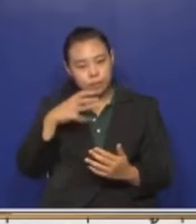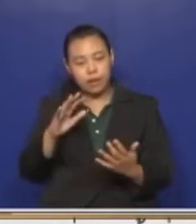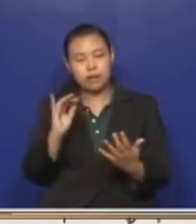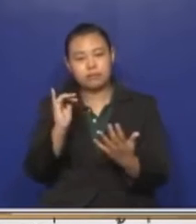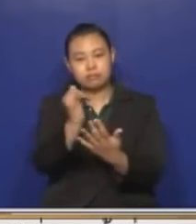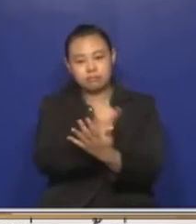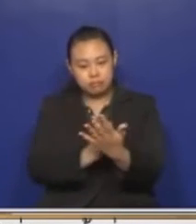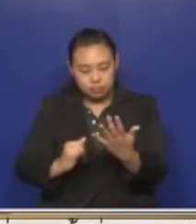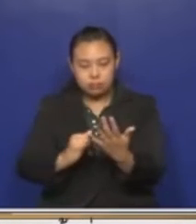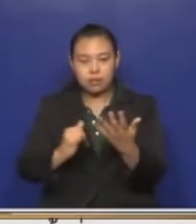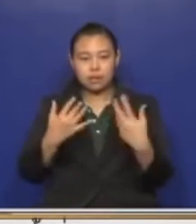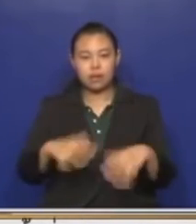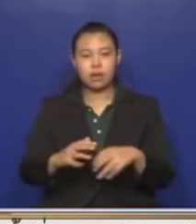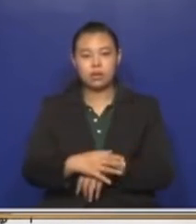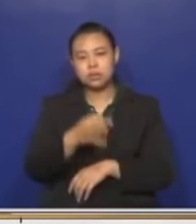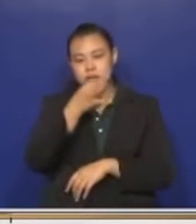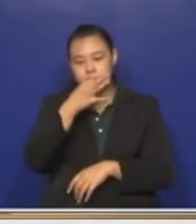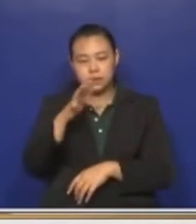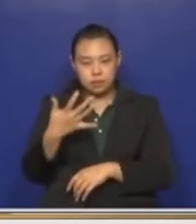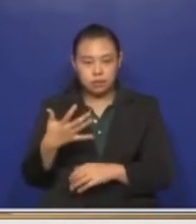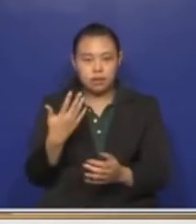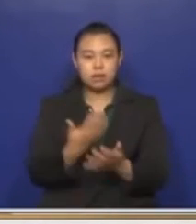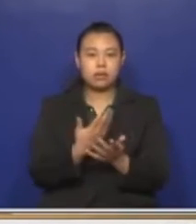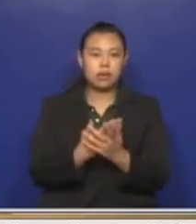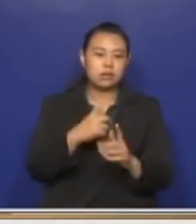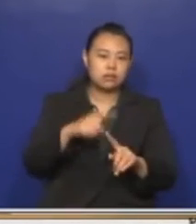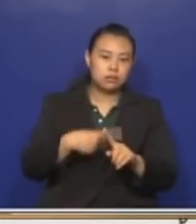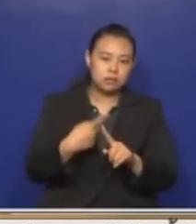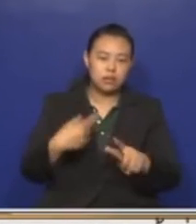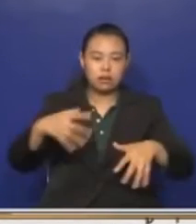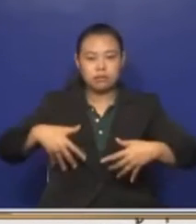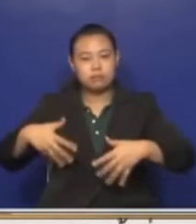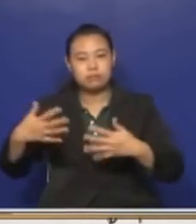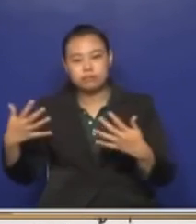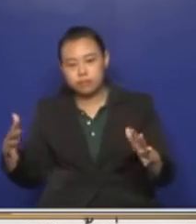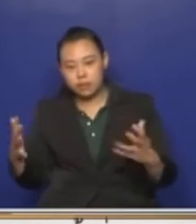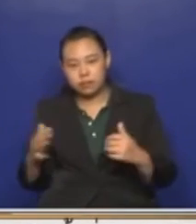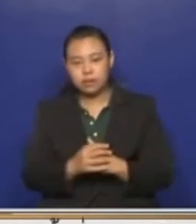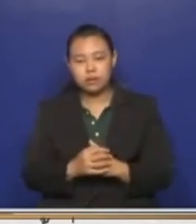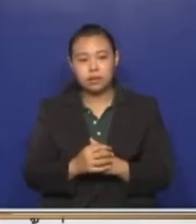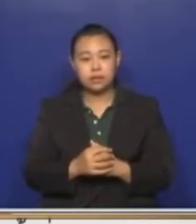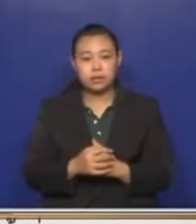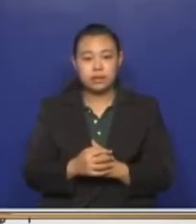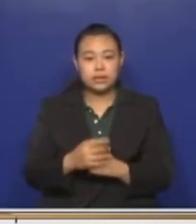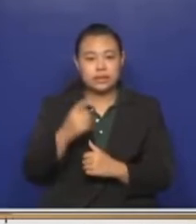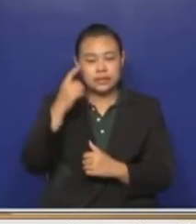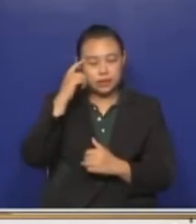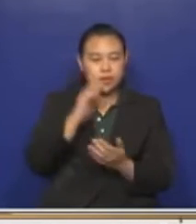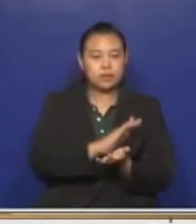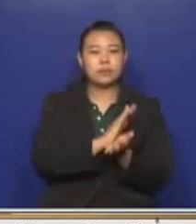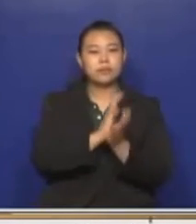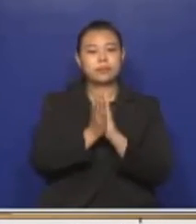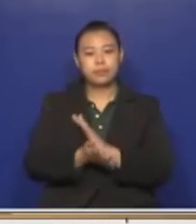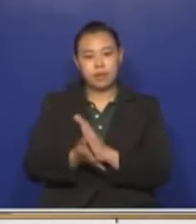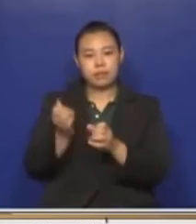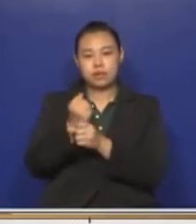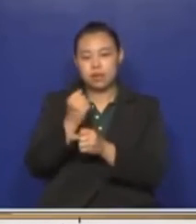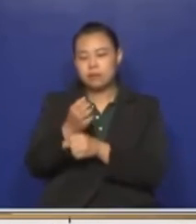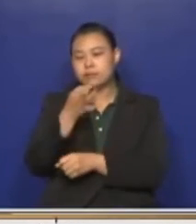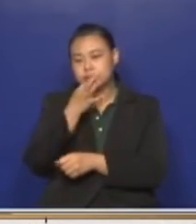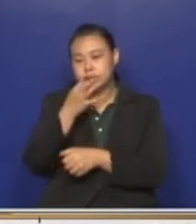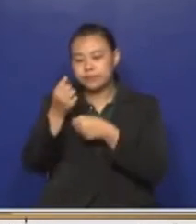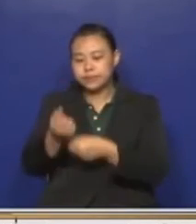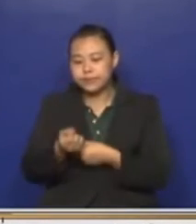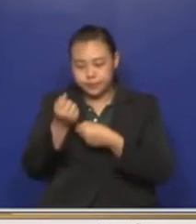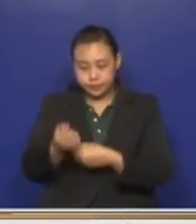พไม่มีรายได้ไม่มีงานทำนะคะก็จะต้องหันเข้ามาสู่ภาคเกษตรพอเข้ามาสู่ภาคเกษต